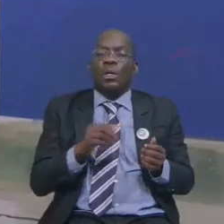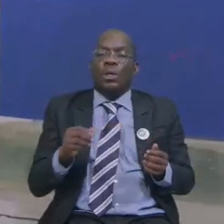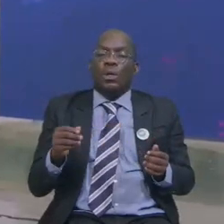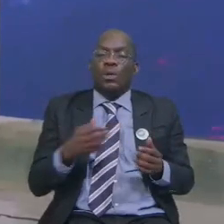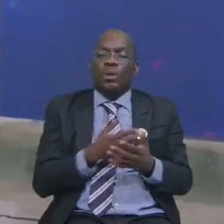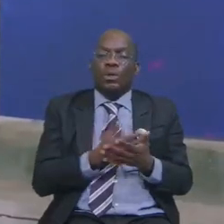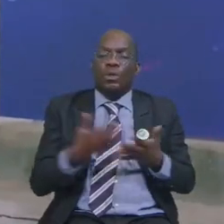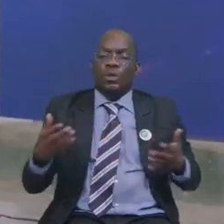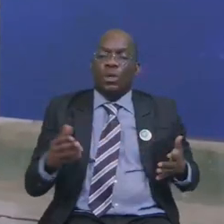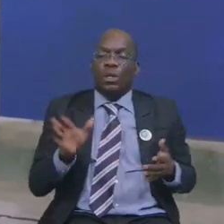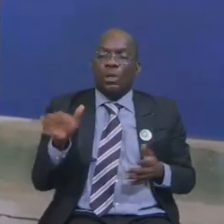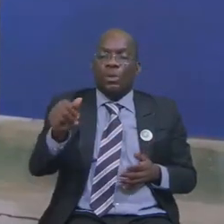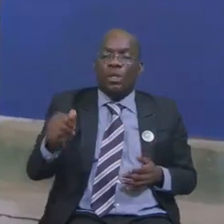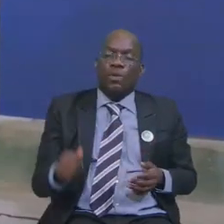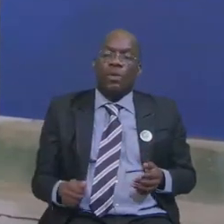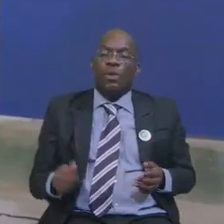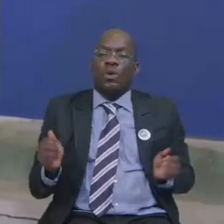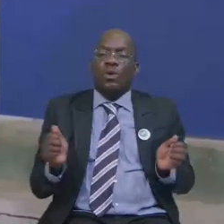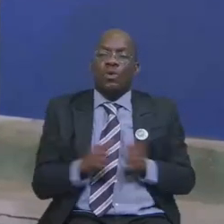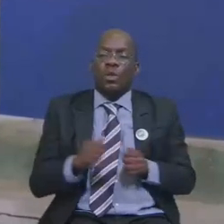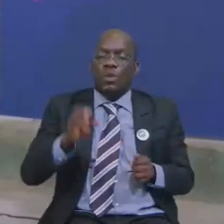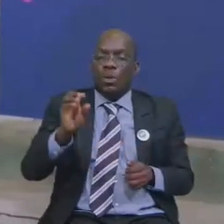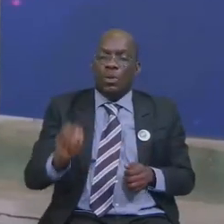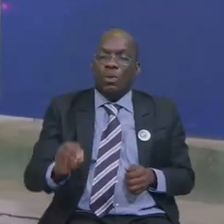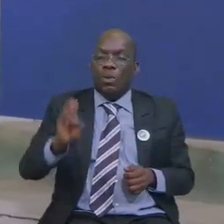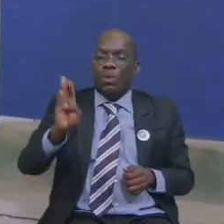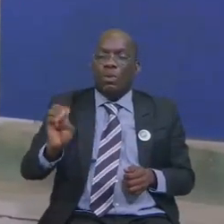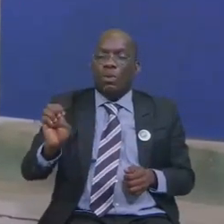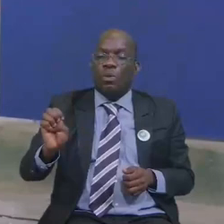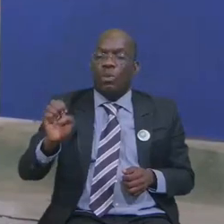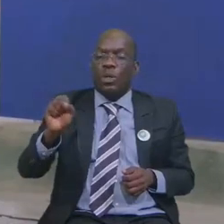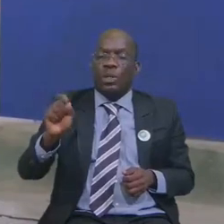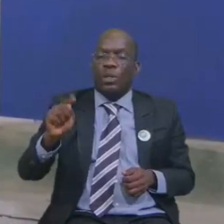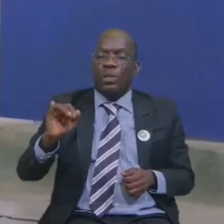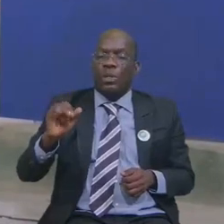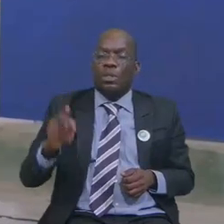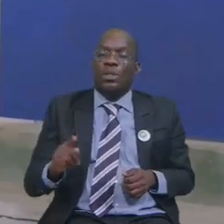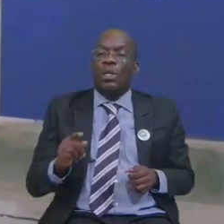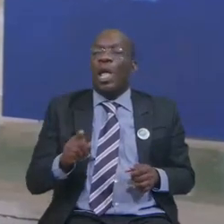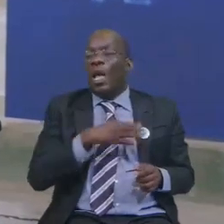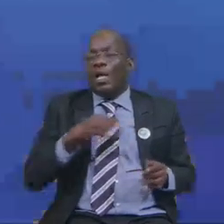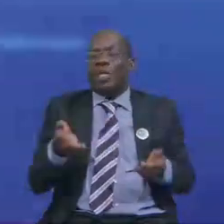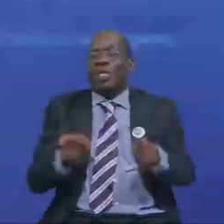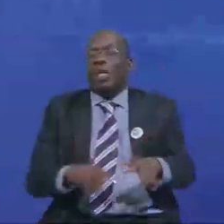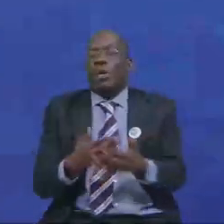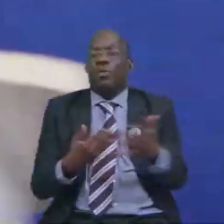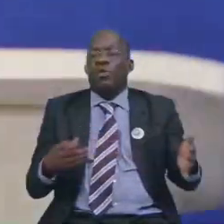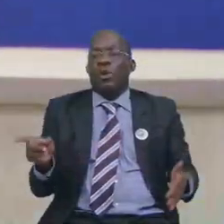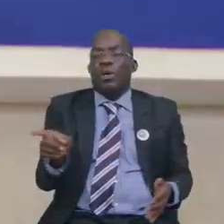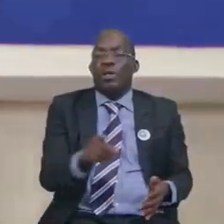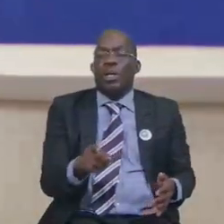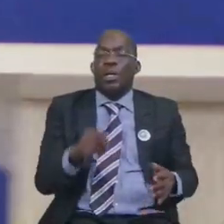l'obésité aussi bien que le diabète est finalement ils sont morts avant le temps avant qu'il ne